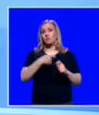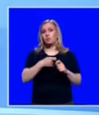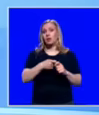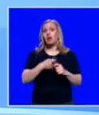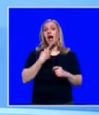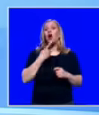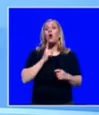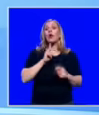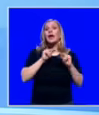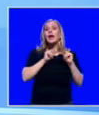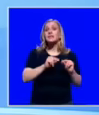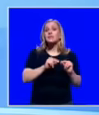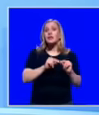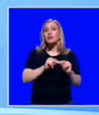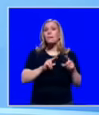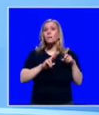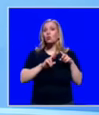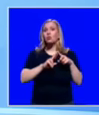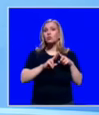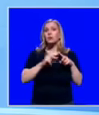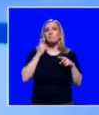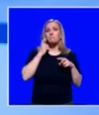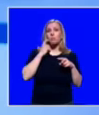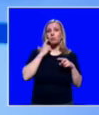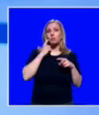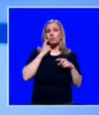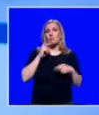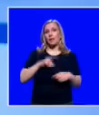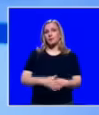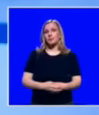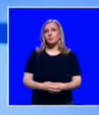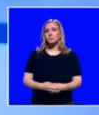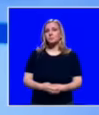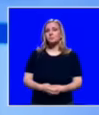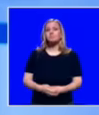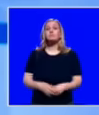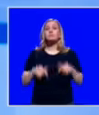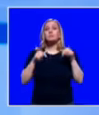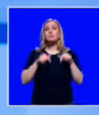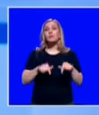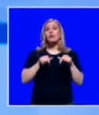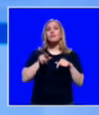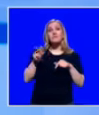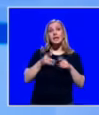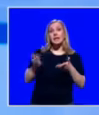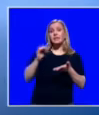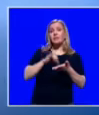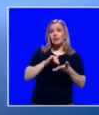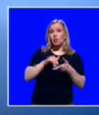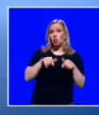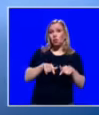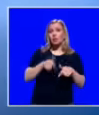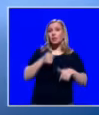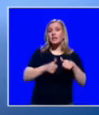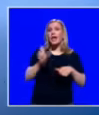на прокуратурата? Борисов и Певски. Сега, аз знам, че тук, и го казах няколко пъти, се явявате като кандидат за евродепутат